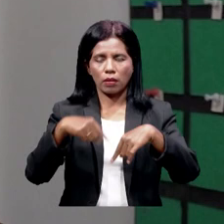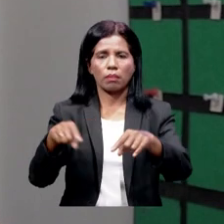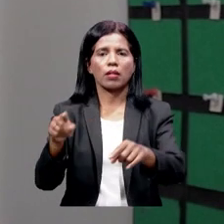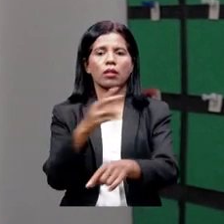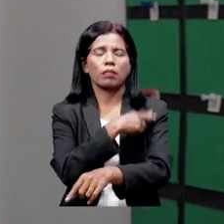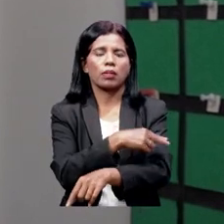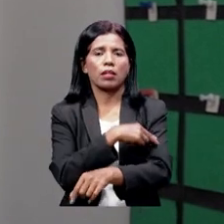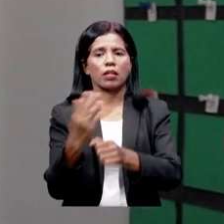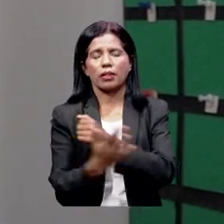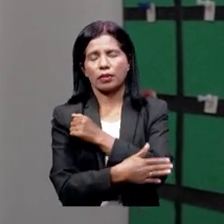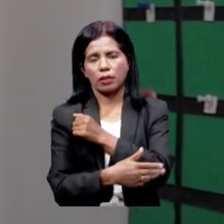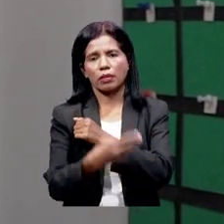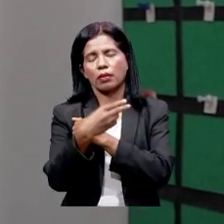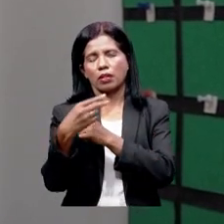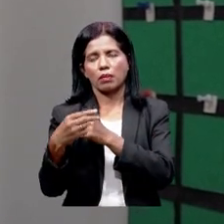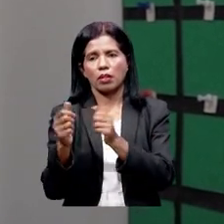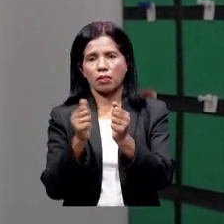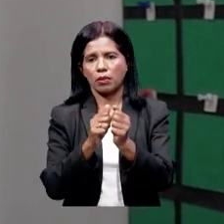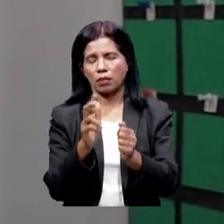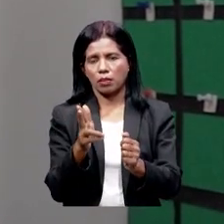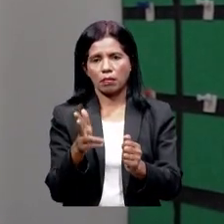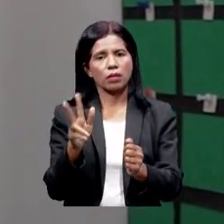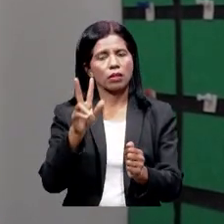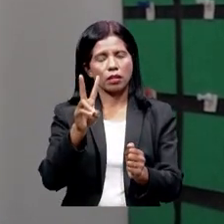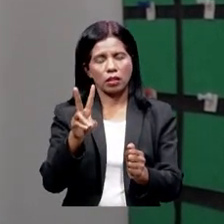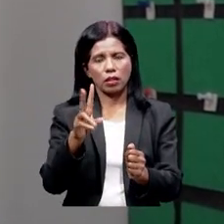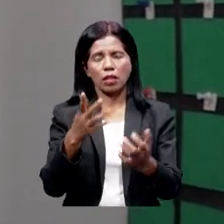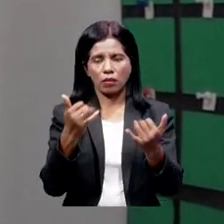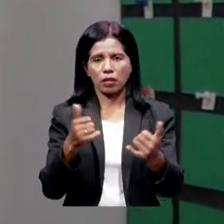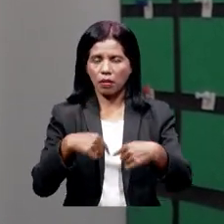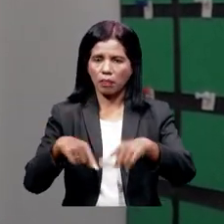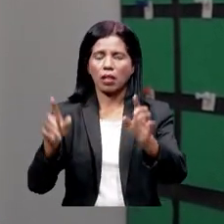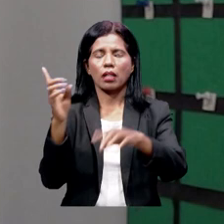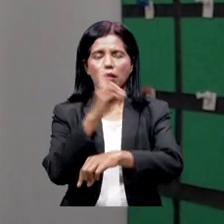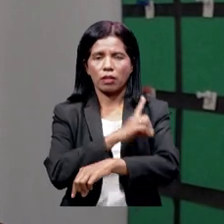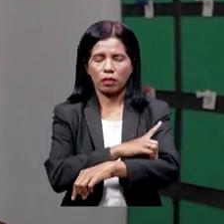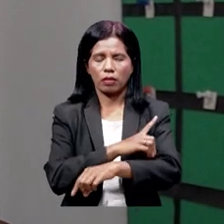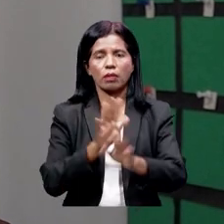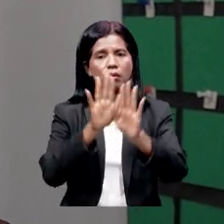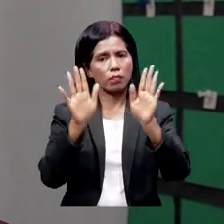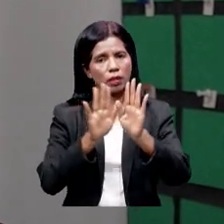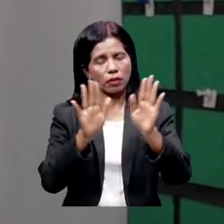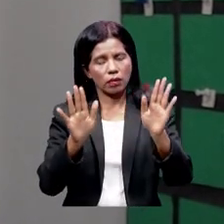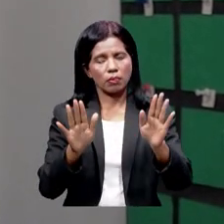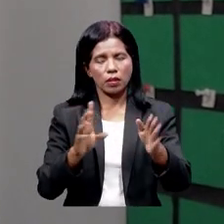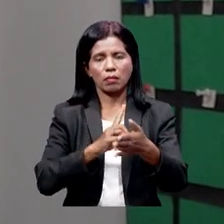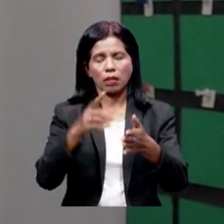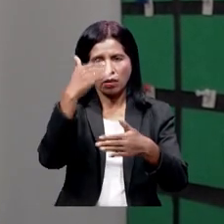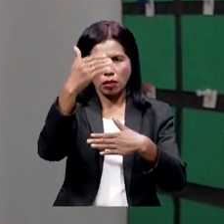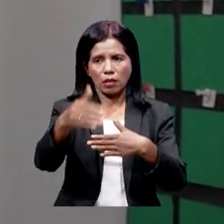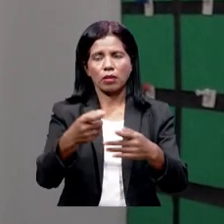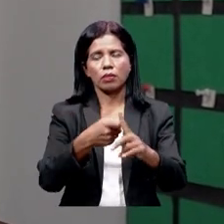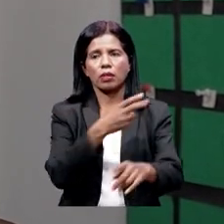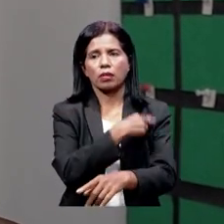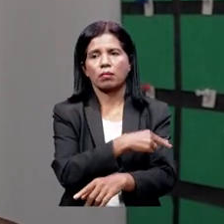prosesa hela. Prosesa hela balon se arangka e domingo e balon se arangka semana oi. Depende mo susi hospital